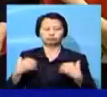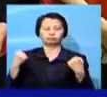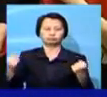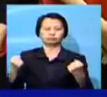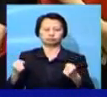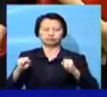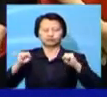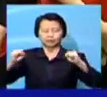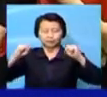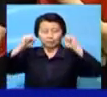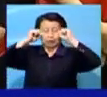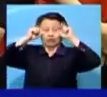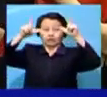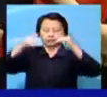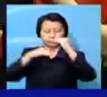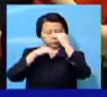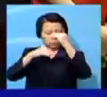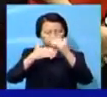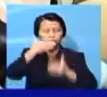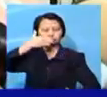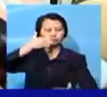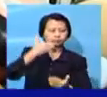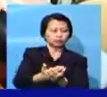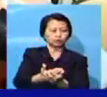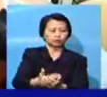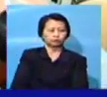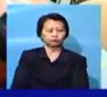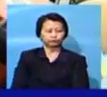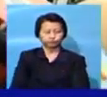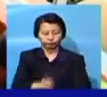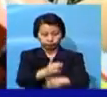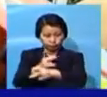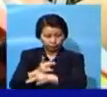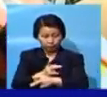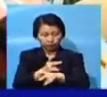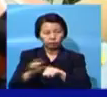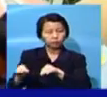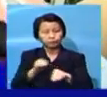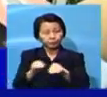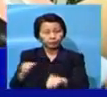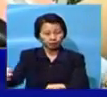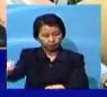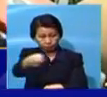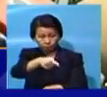dan kecergasan berada di tahap yang terbaik jag-aga dengan pergerakan